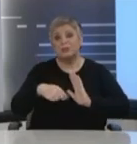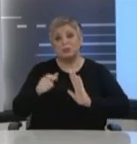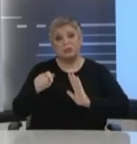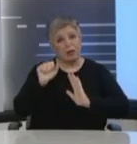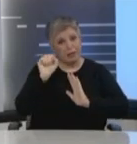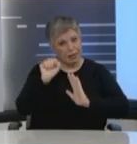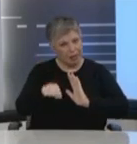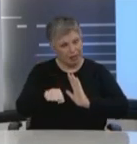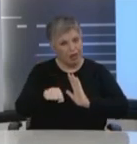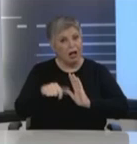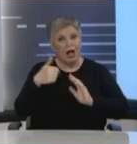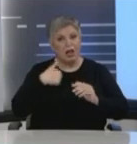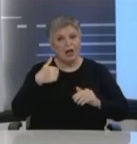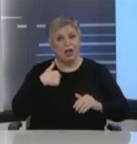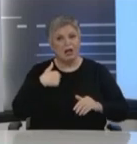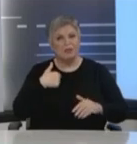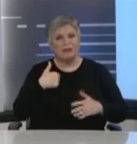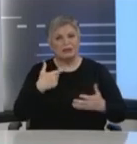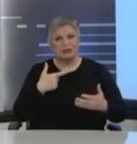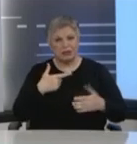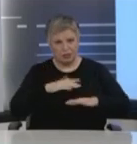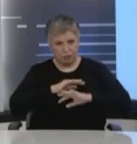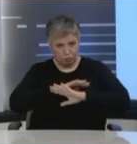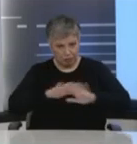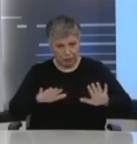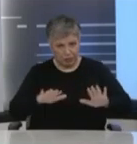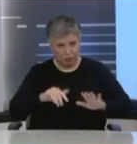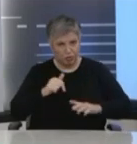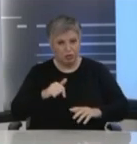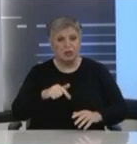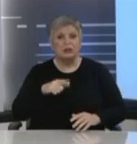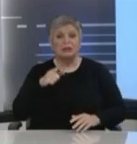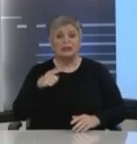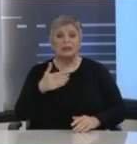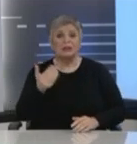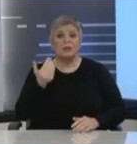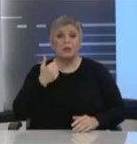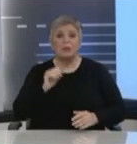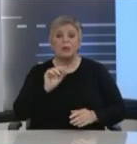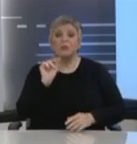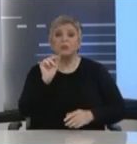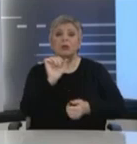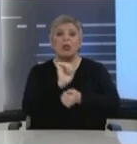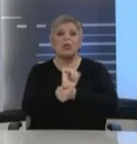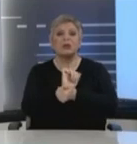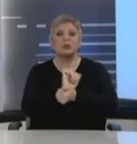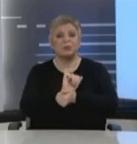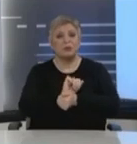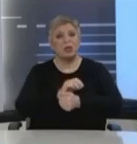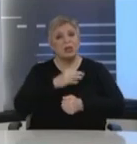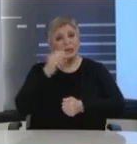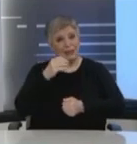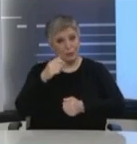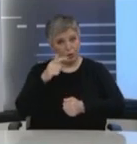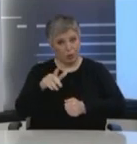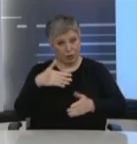μας. Άλλωστε έχετε δεσμευτεί προκαταβολικά για ένα μνημόνιο μετά το μνημόνιο. Έχετε νομοθετήσει